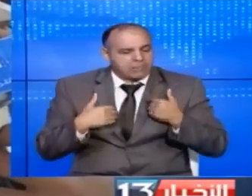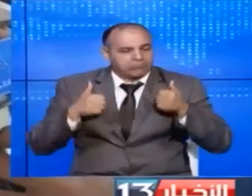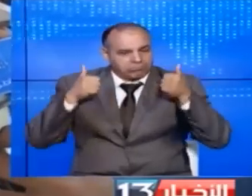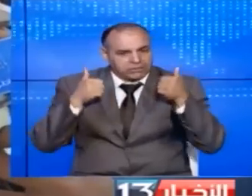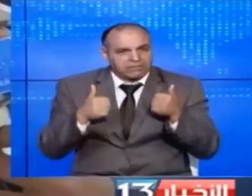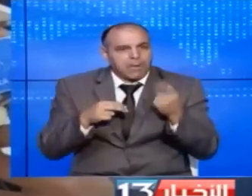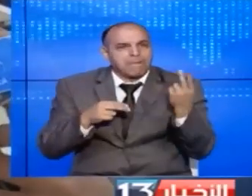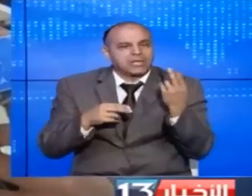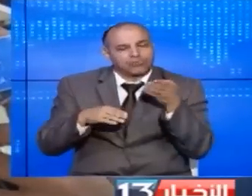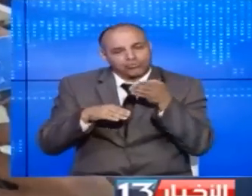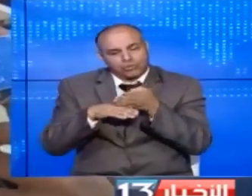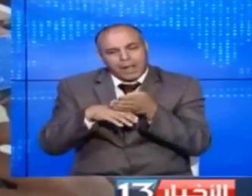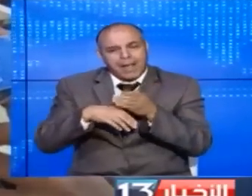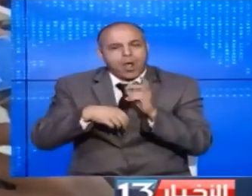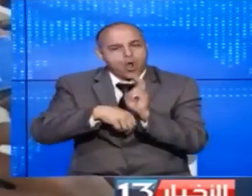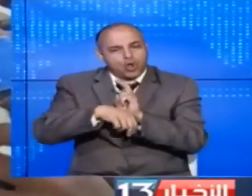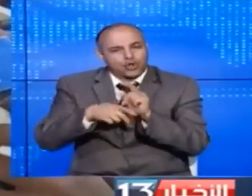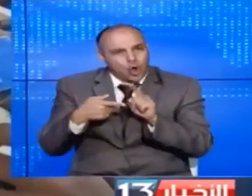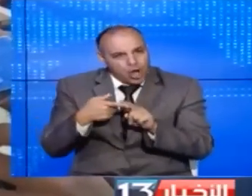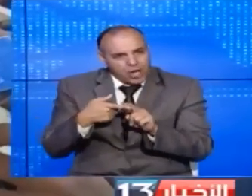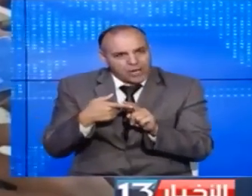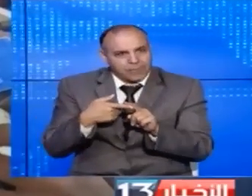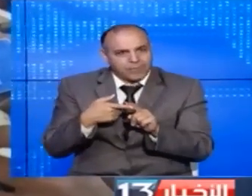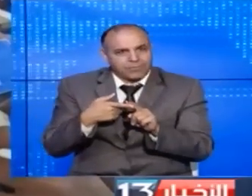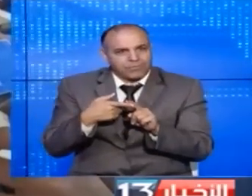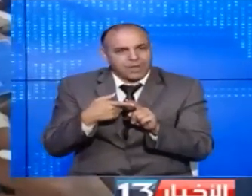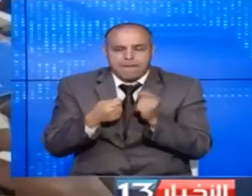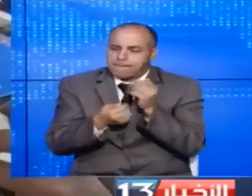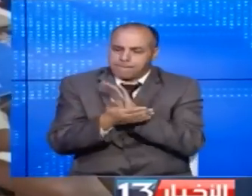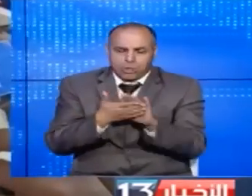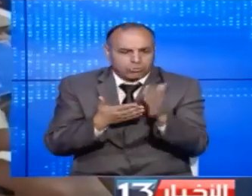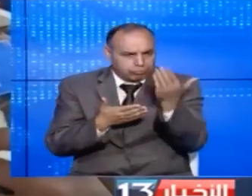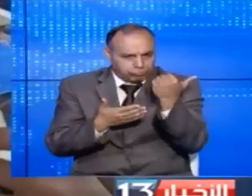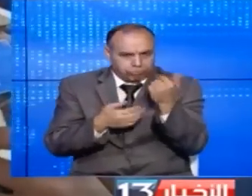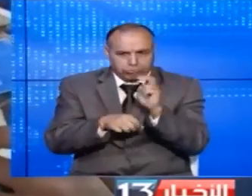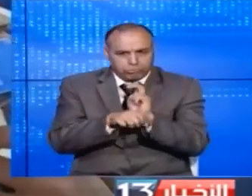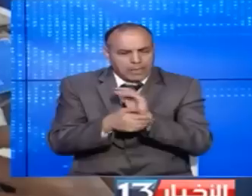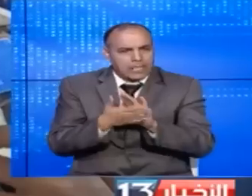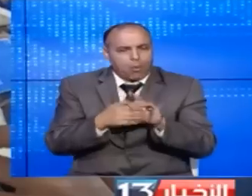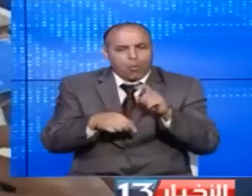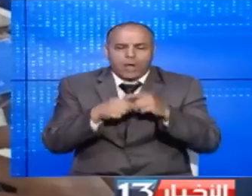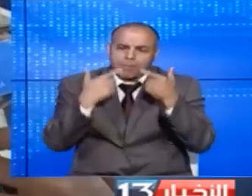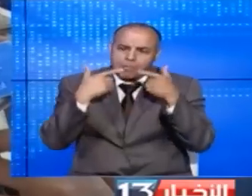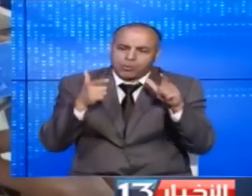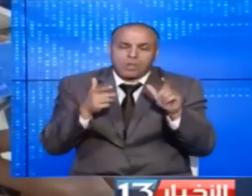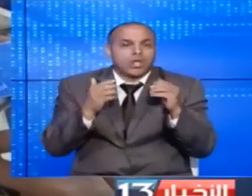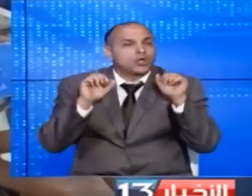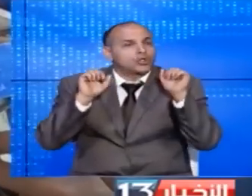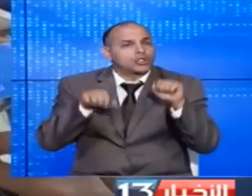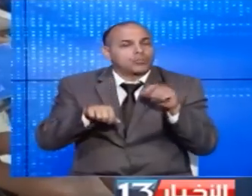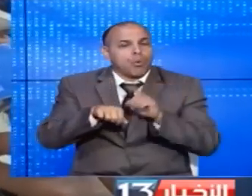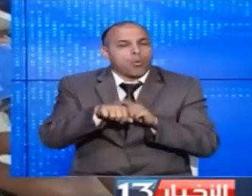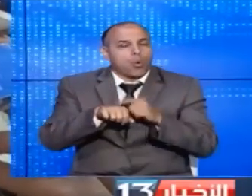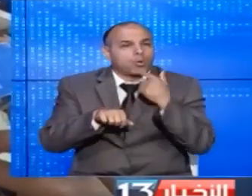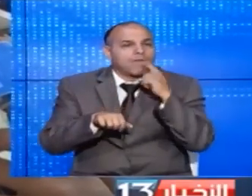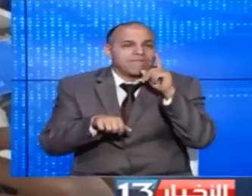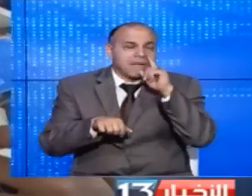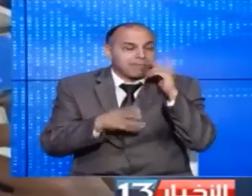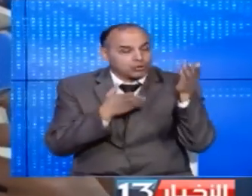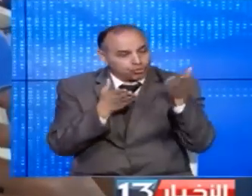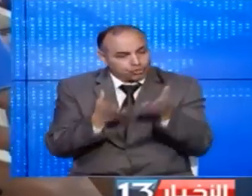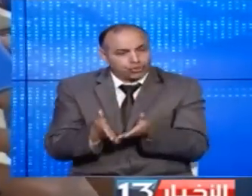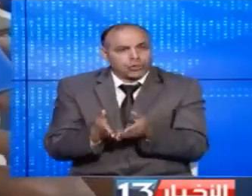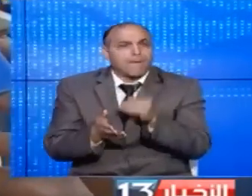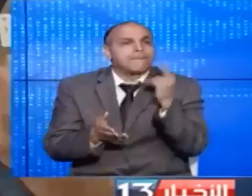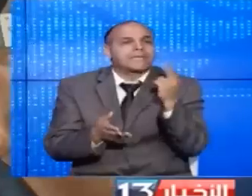ما نجمش نمشي نعملوا فيه بلاش فلوس، نعملوا فيه في كل وقت، ونعملوا فيه وقت اللي المرأة تجي